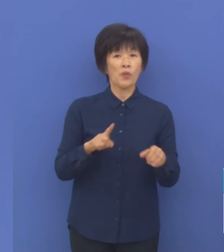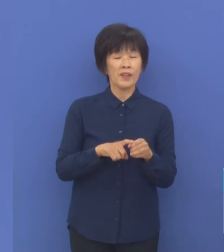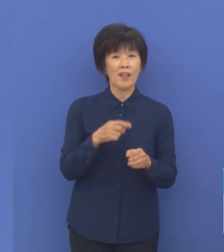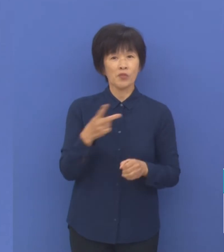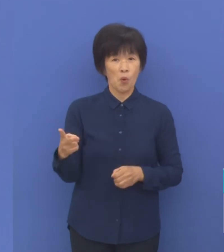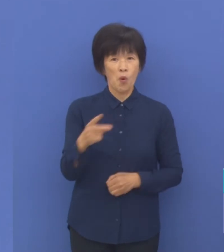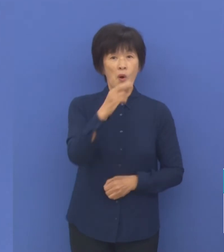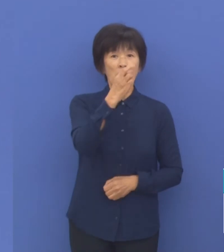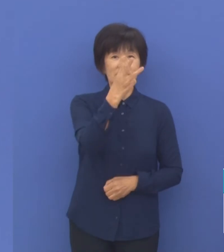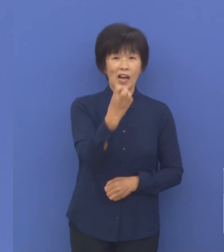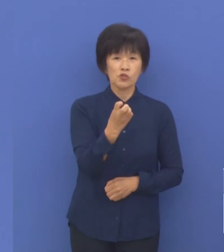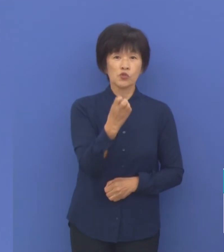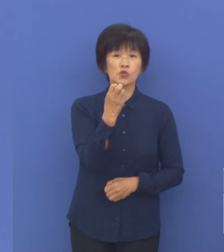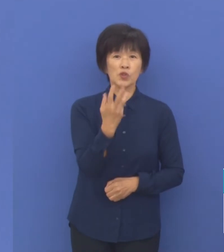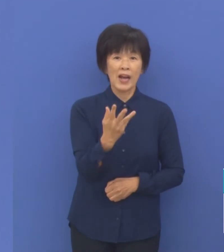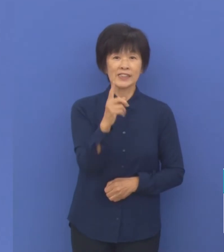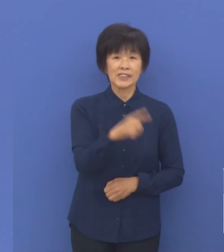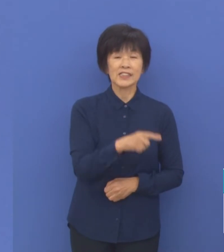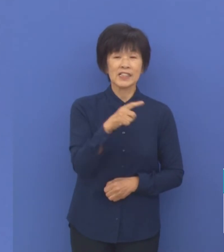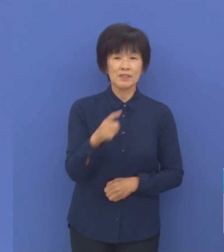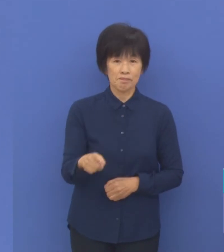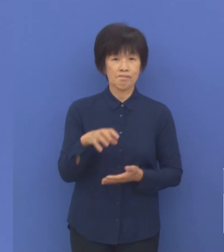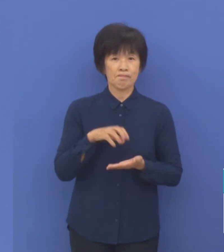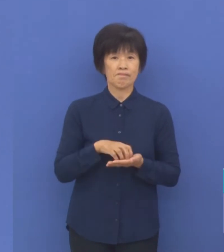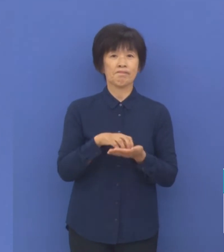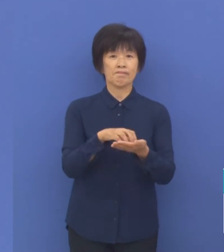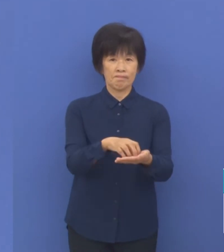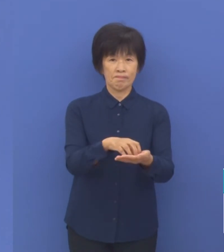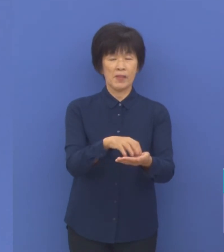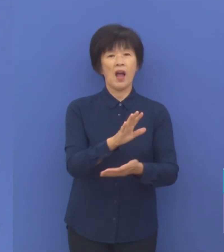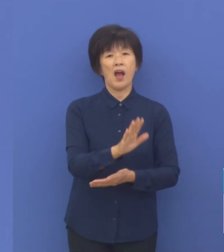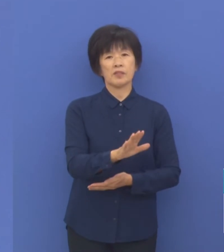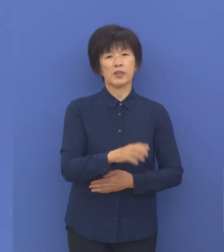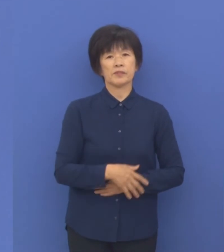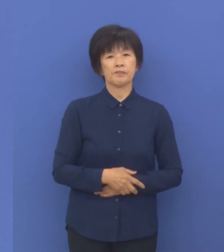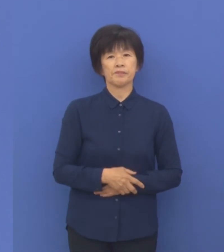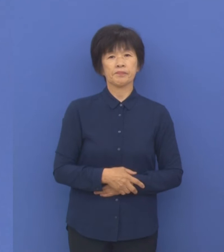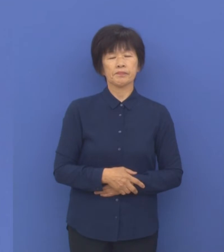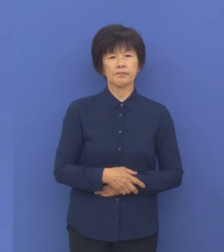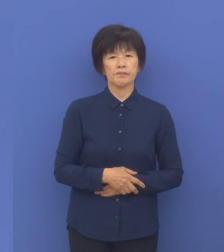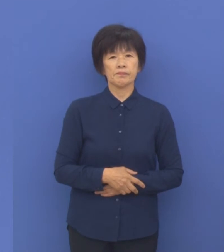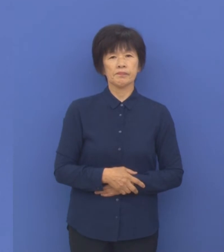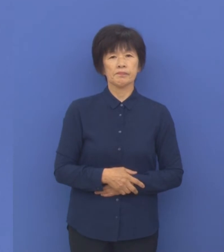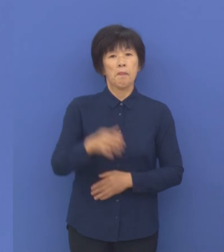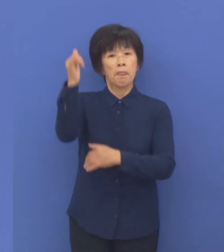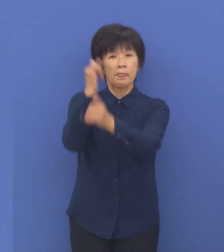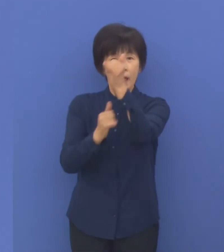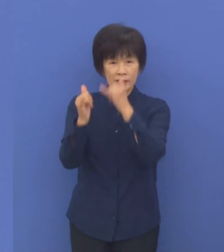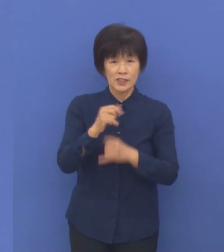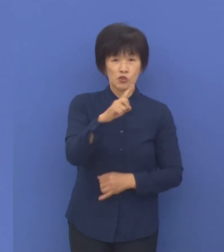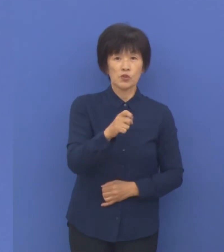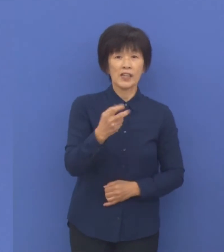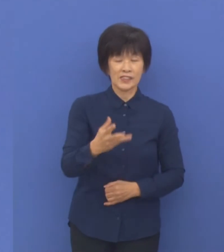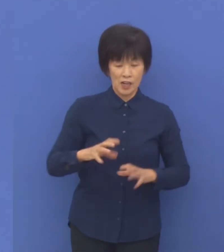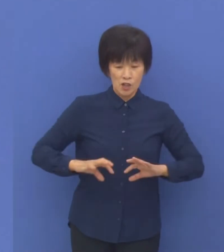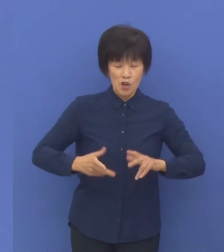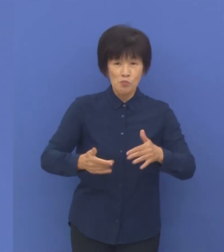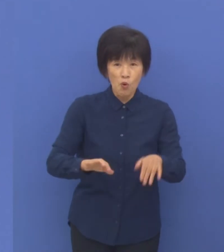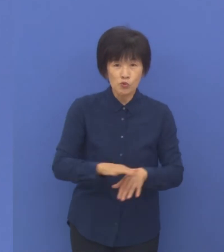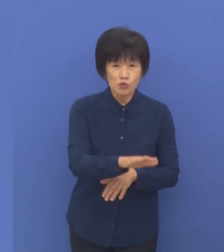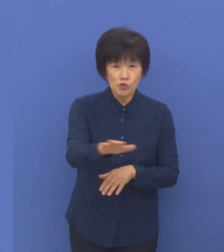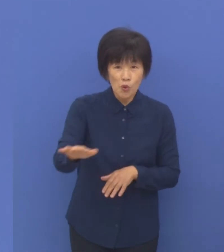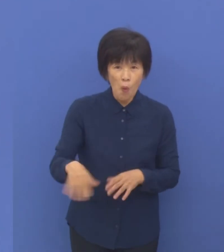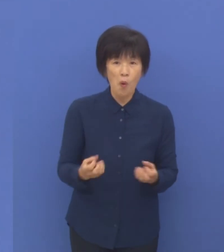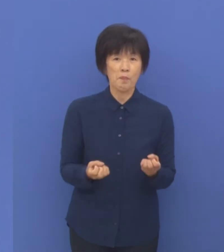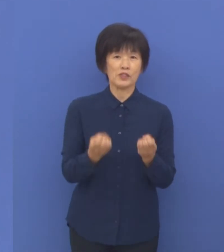今年度は38人が表彰されます次に第10が近い牧場